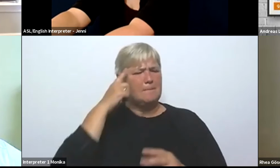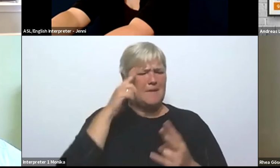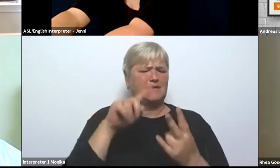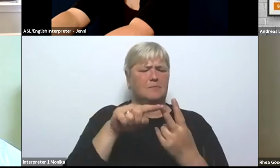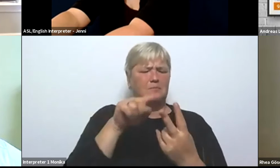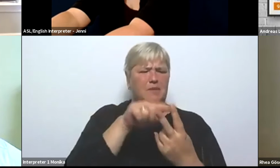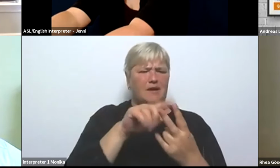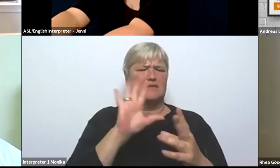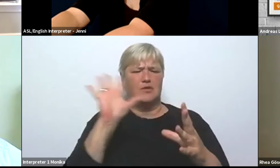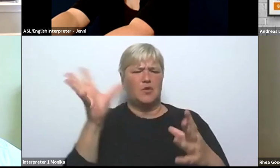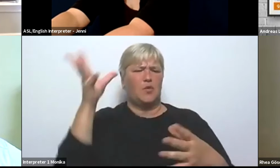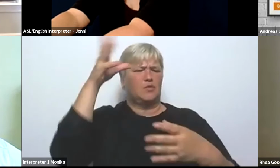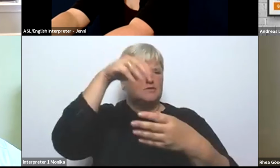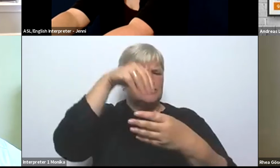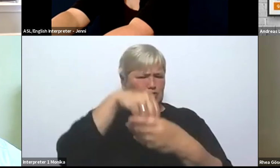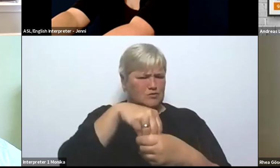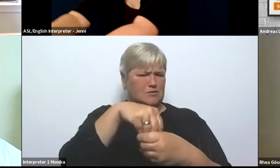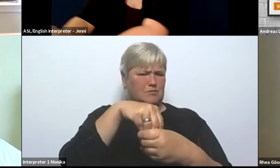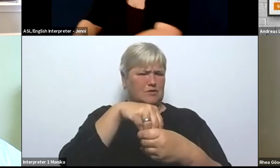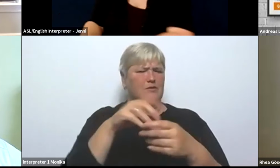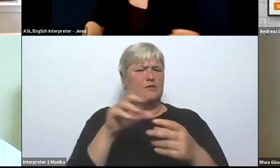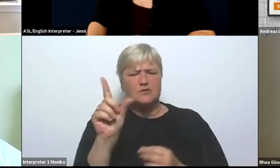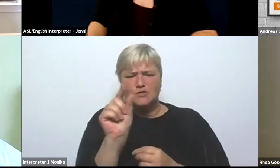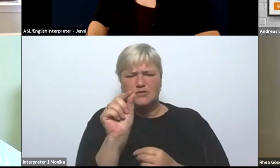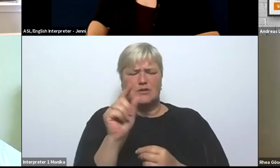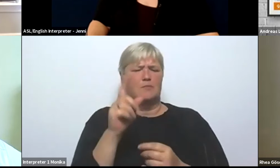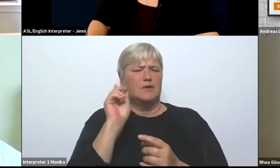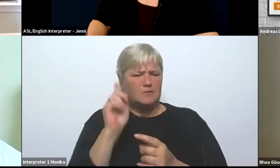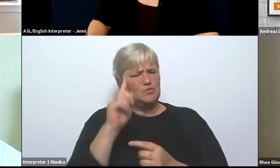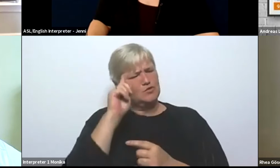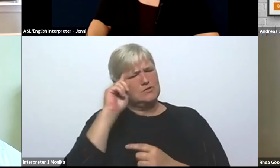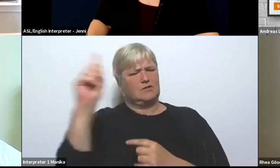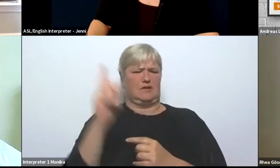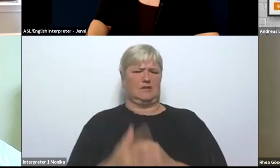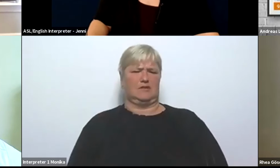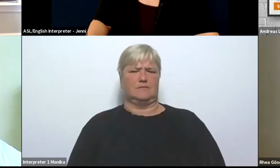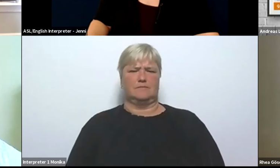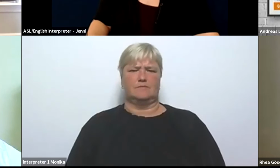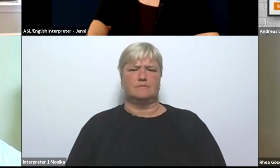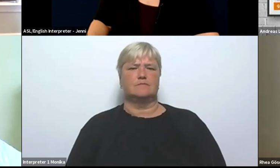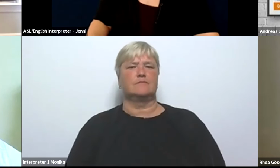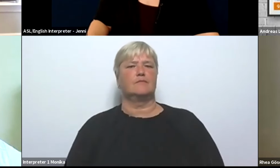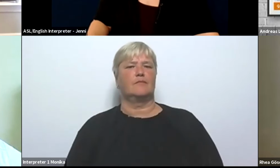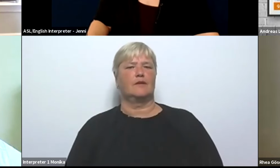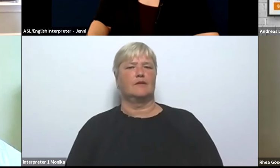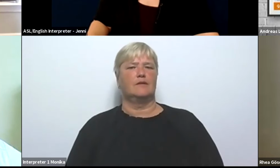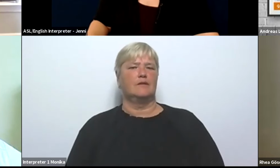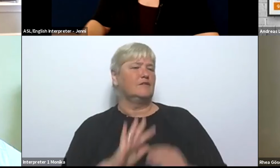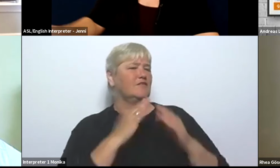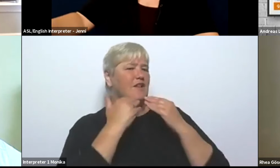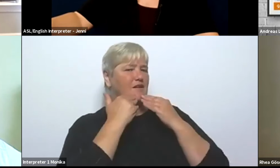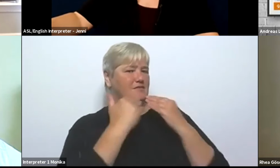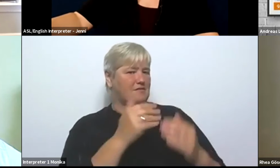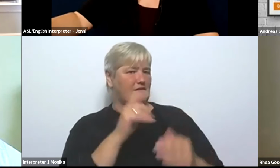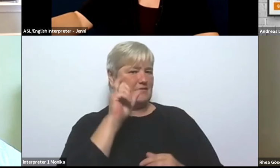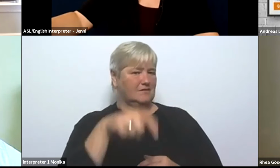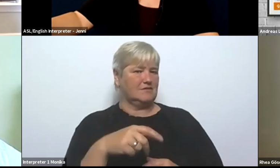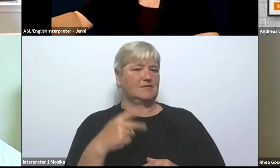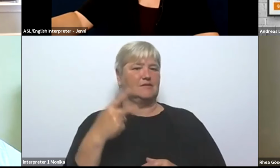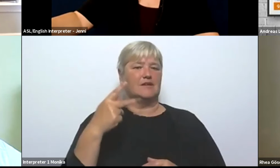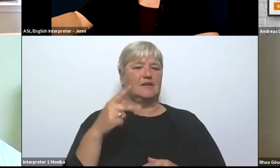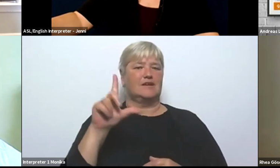Dinge miteinander und gehören zusammen und sollten miteinander gedacht werden. Mhm. Vielen Dank, Klaus. Schön, das geht